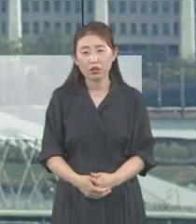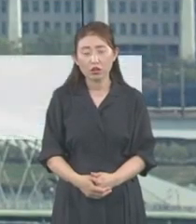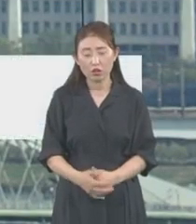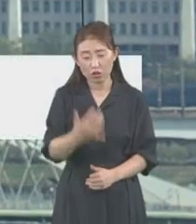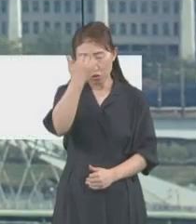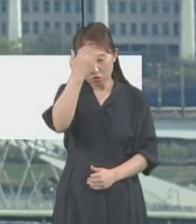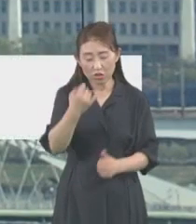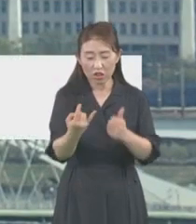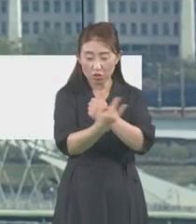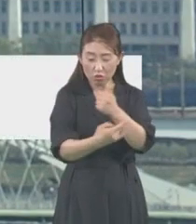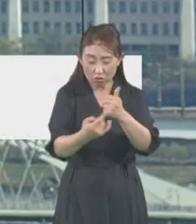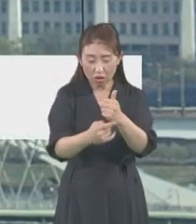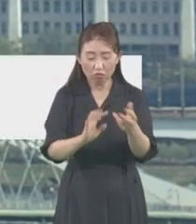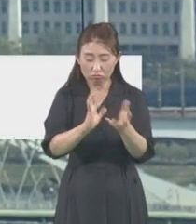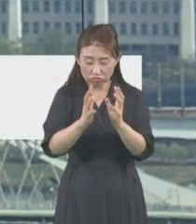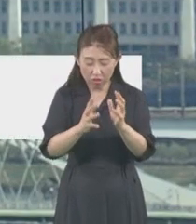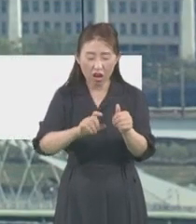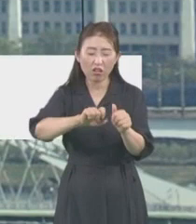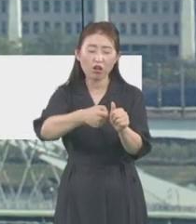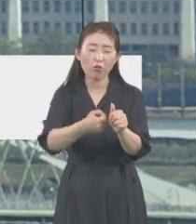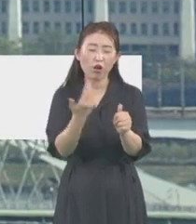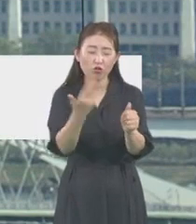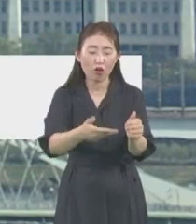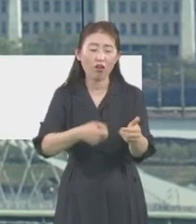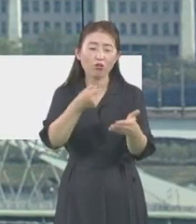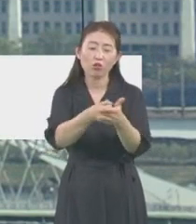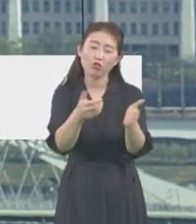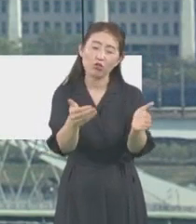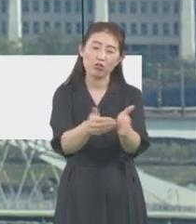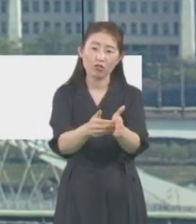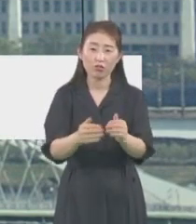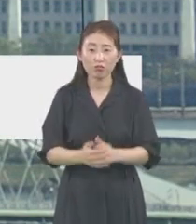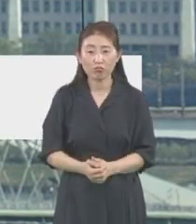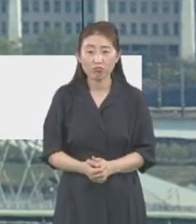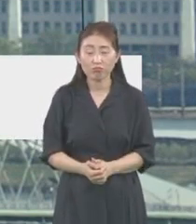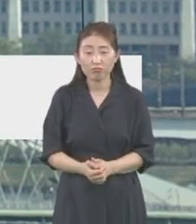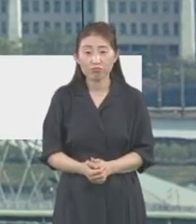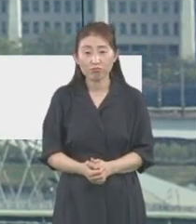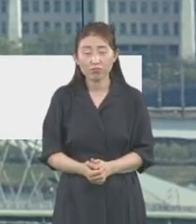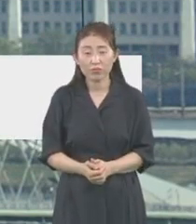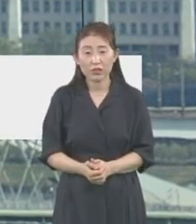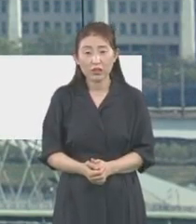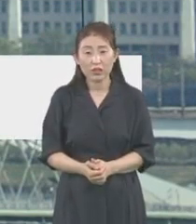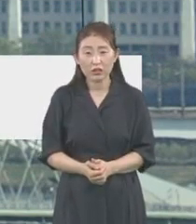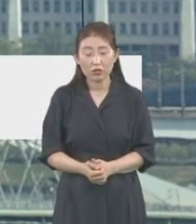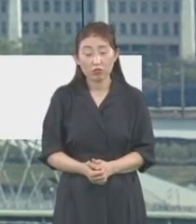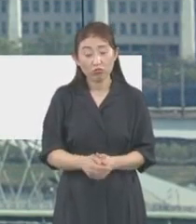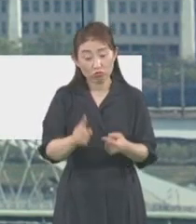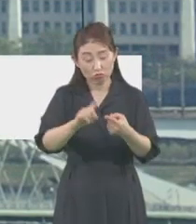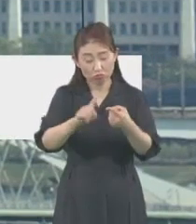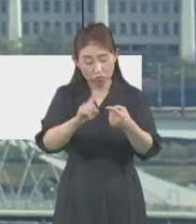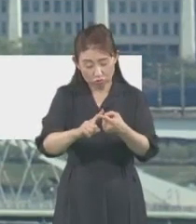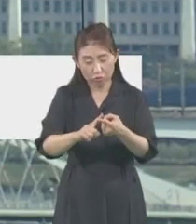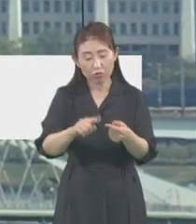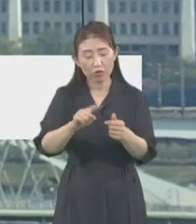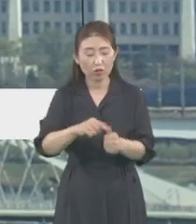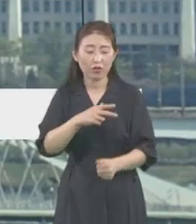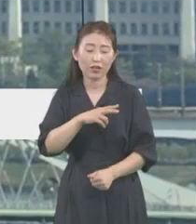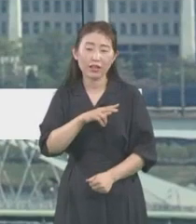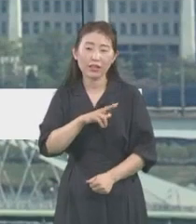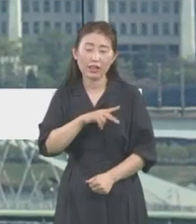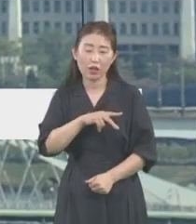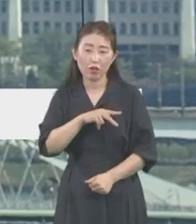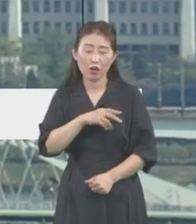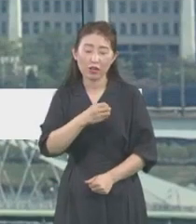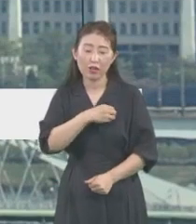독립기구인 윤리 결정이 난 만큼 과거에 어떤 주장을 했던 간에 거기에 수용하는 것이 당원으로서의